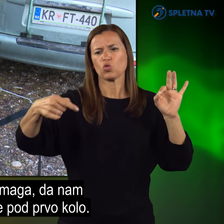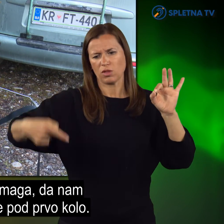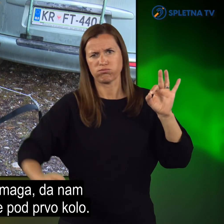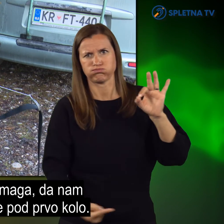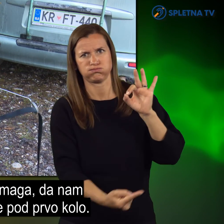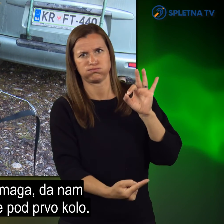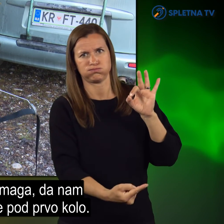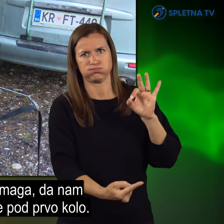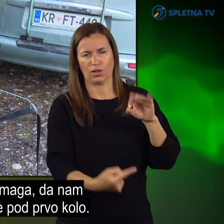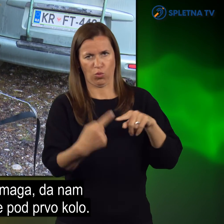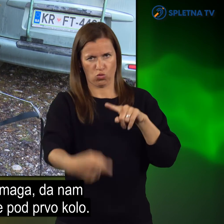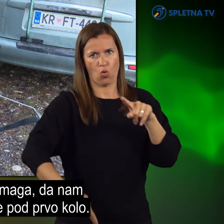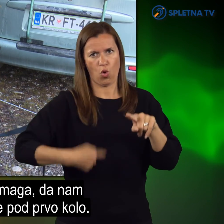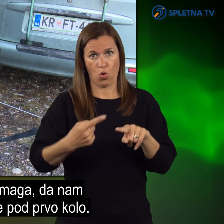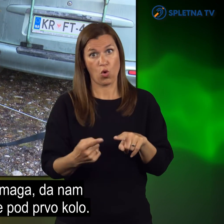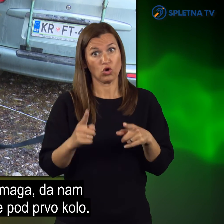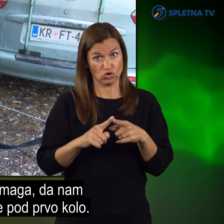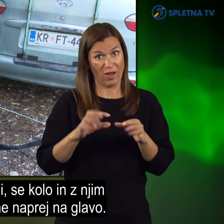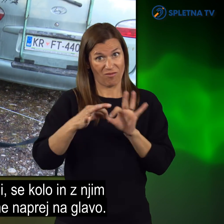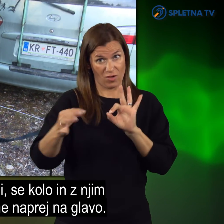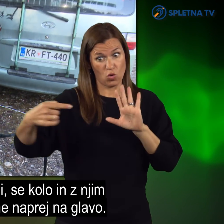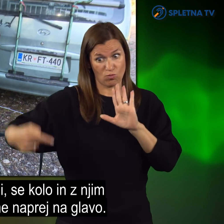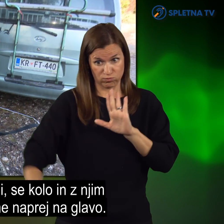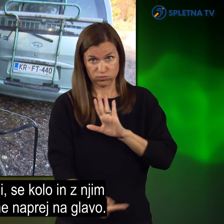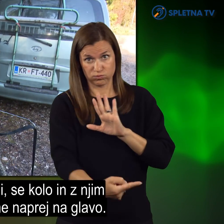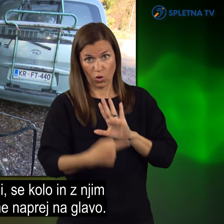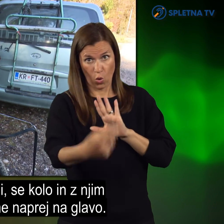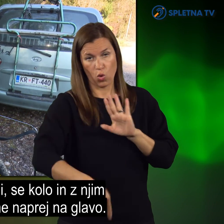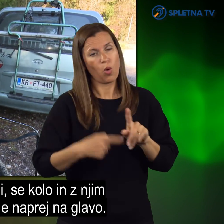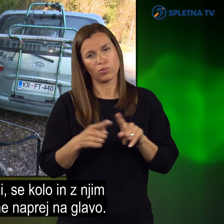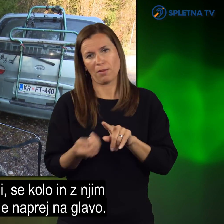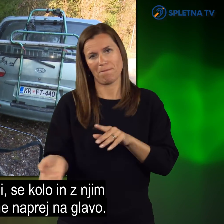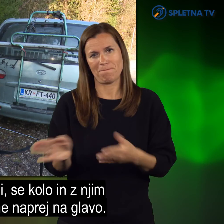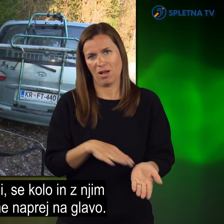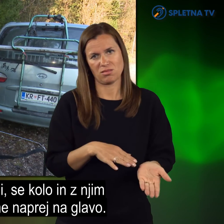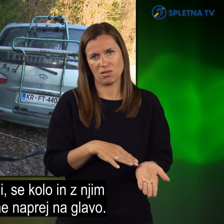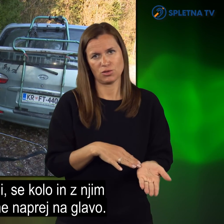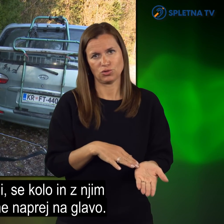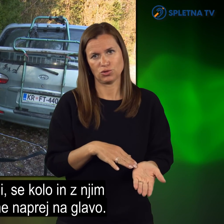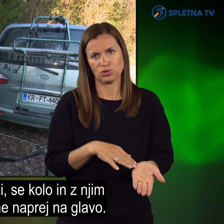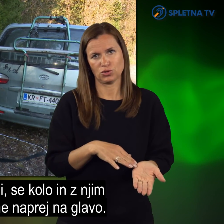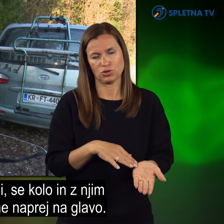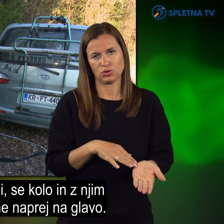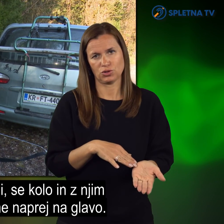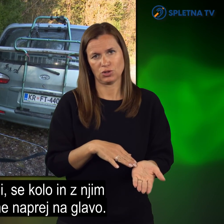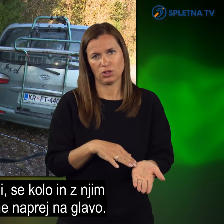ne pade pod prvo kolo. Ker če se to zgodi, pač se kolo prevrne